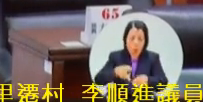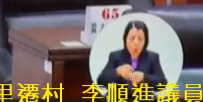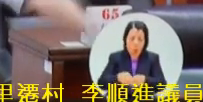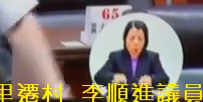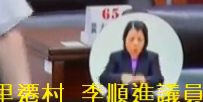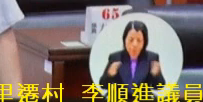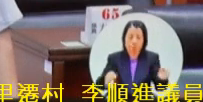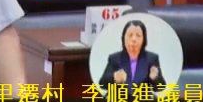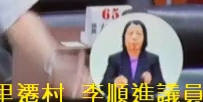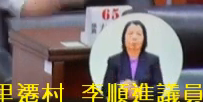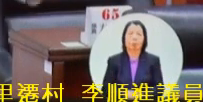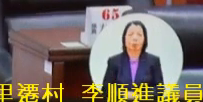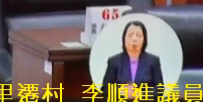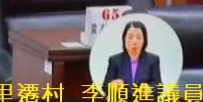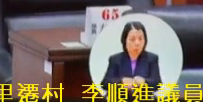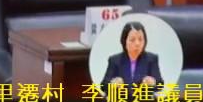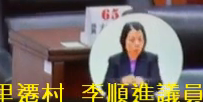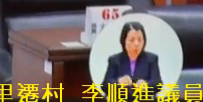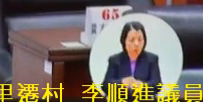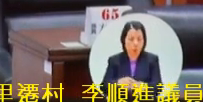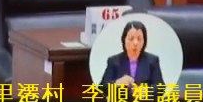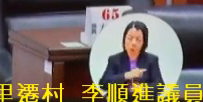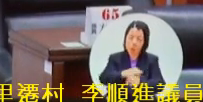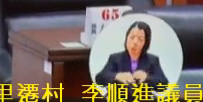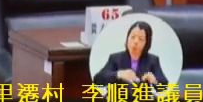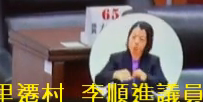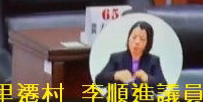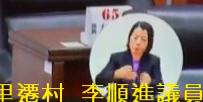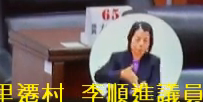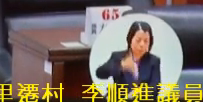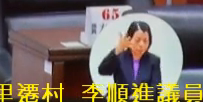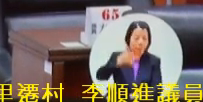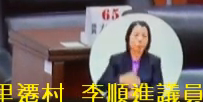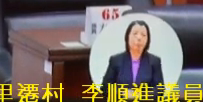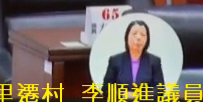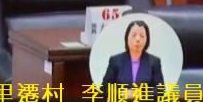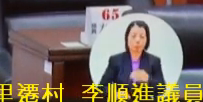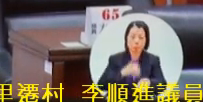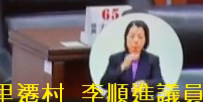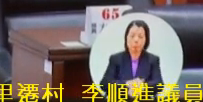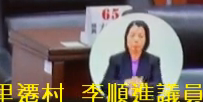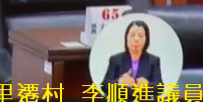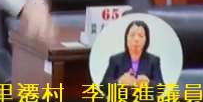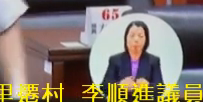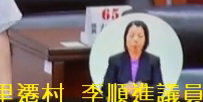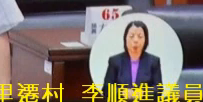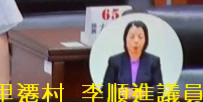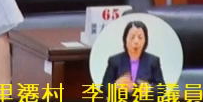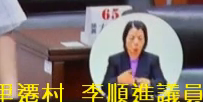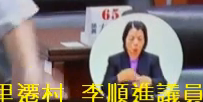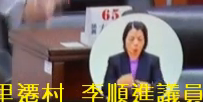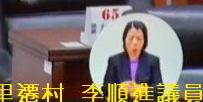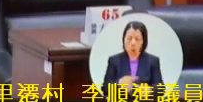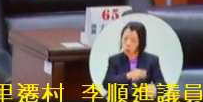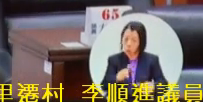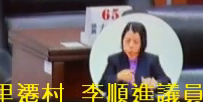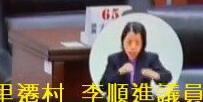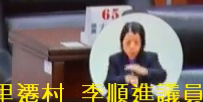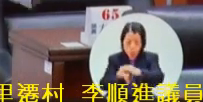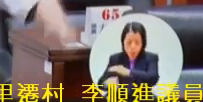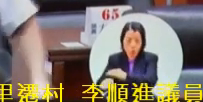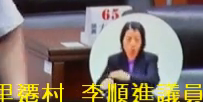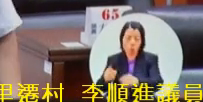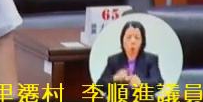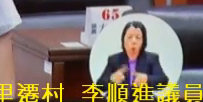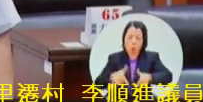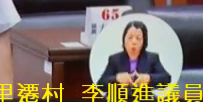商业大楼，还有谢长廷核定的我们的成功路的自动仓储转运园区，现在变成办喜宴的